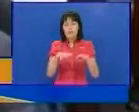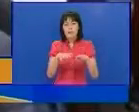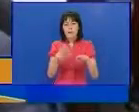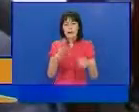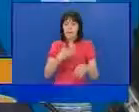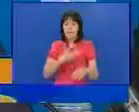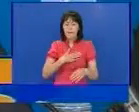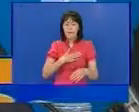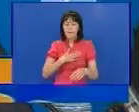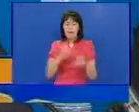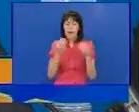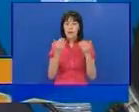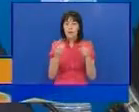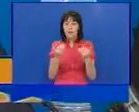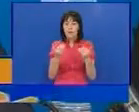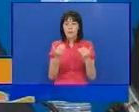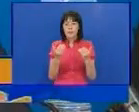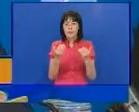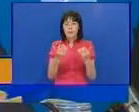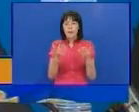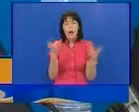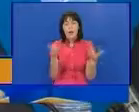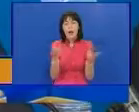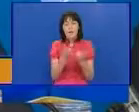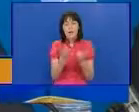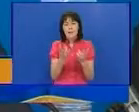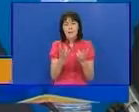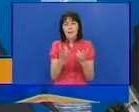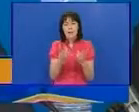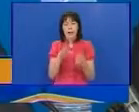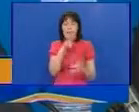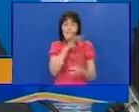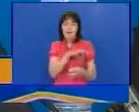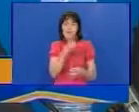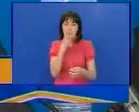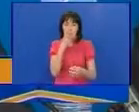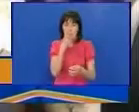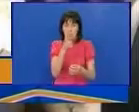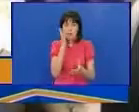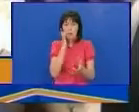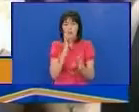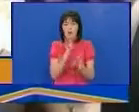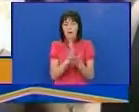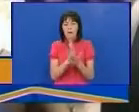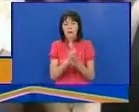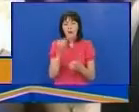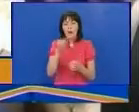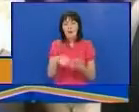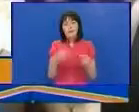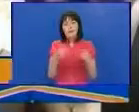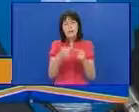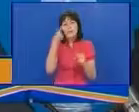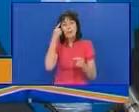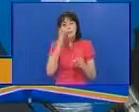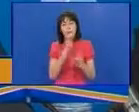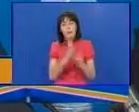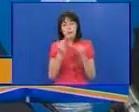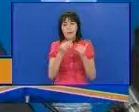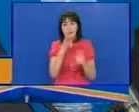бұның толық қажеттілігіне, пайдалылығына көзіміз жетіп отыр. Осы тиімділікті ескере отырып, қазір